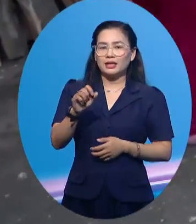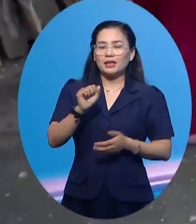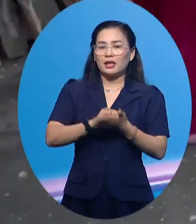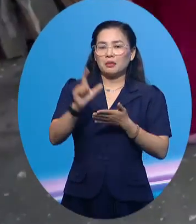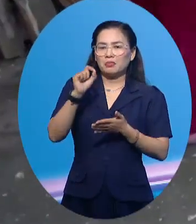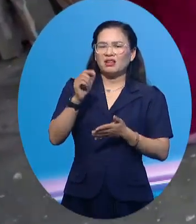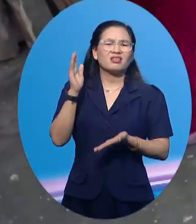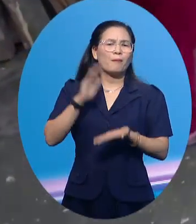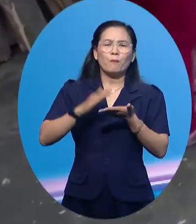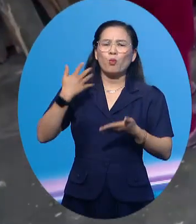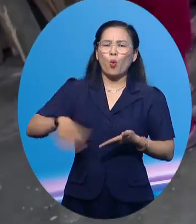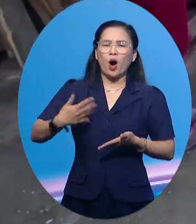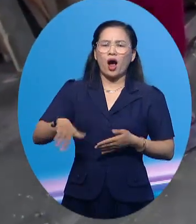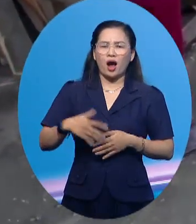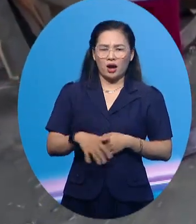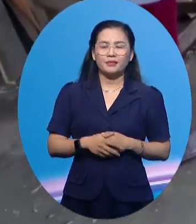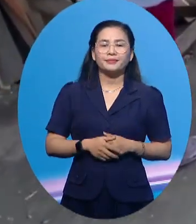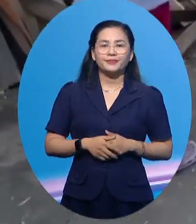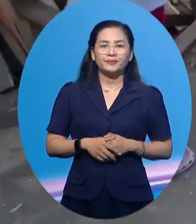vẫn ở mức thấp nhất trong Mộ năm trở lại đây